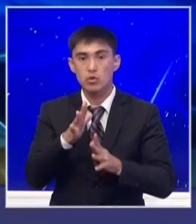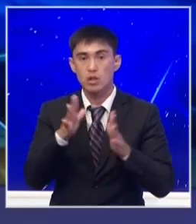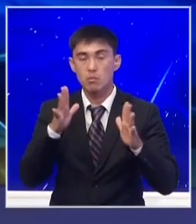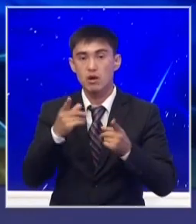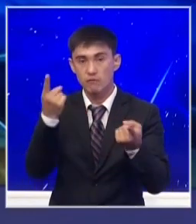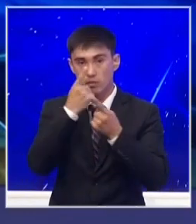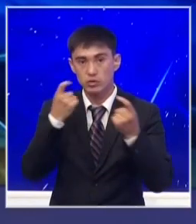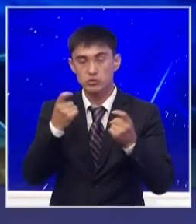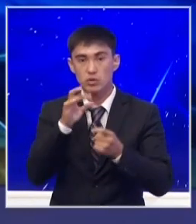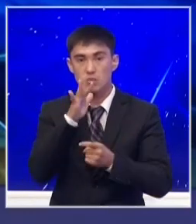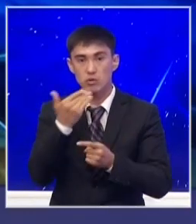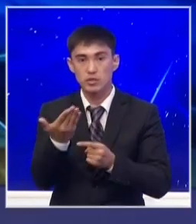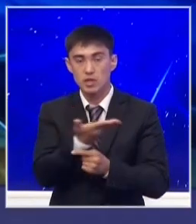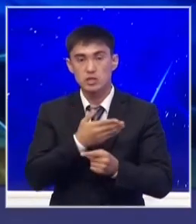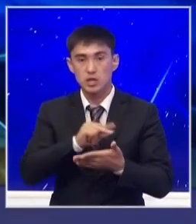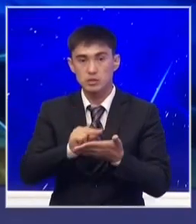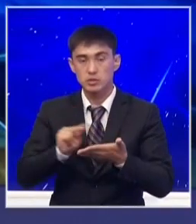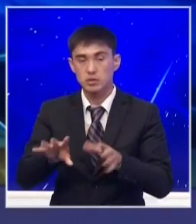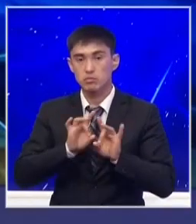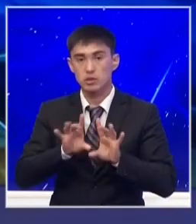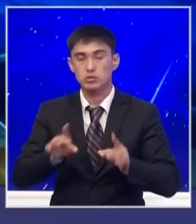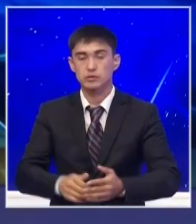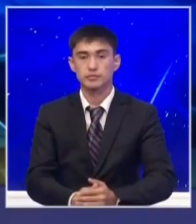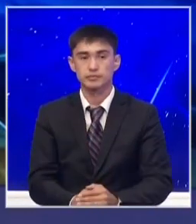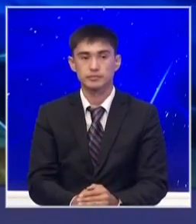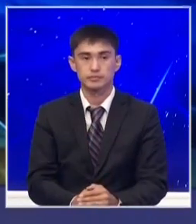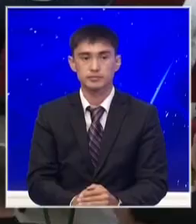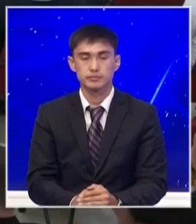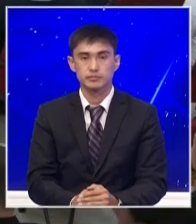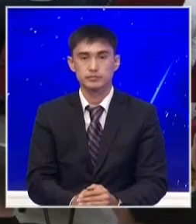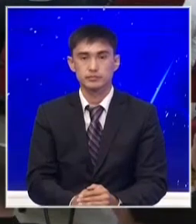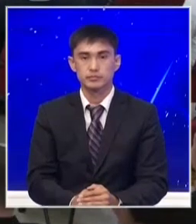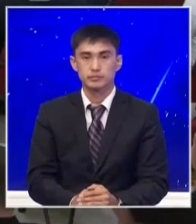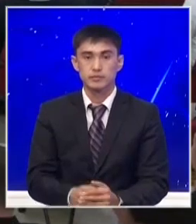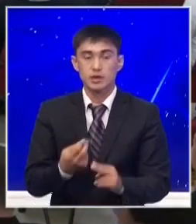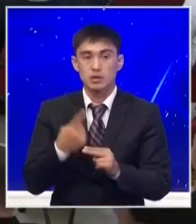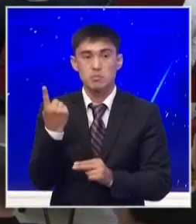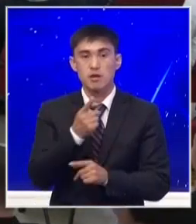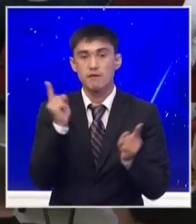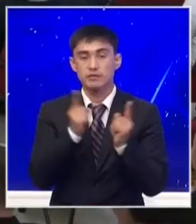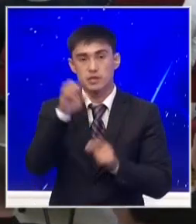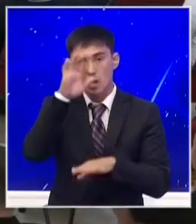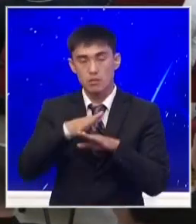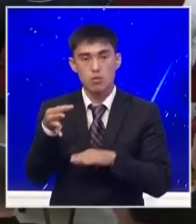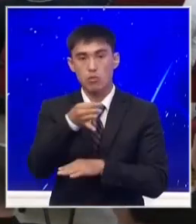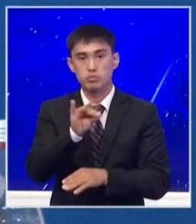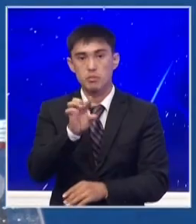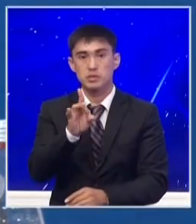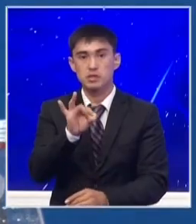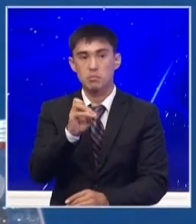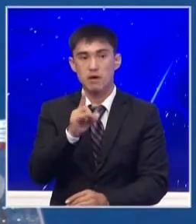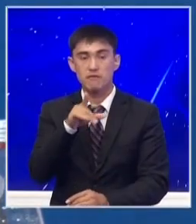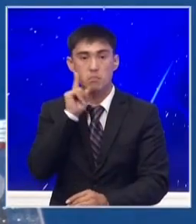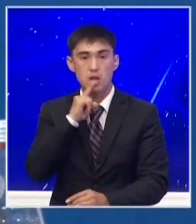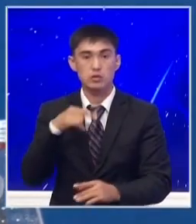глобальной информационной эпохи. Наш корреспондент продолжит. Это первая встреча акима области Бейбыта Исабаева